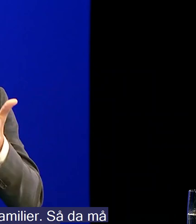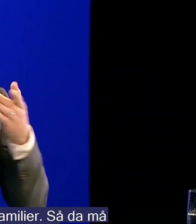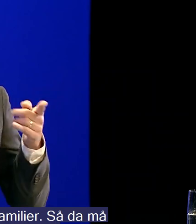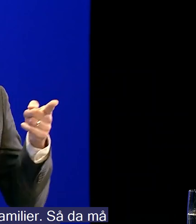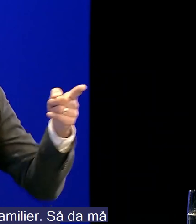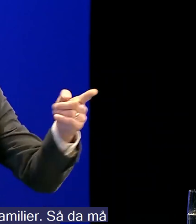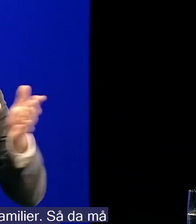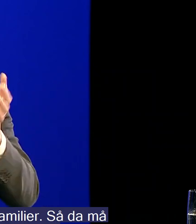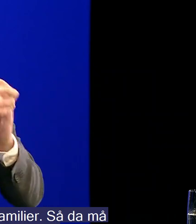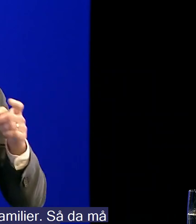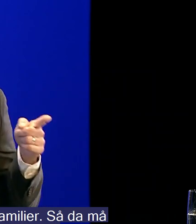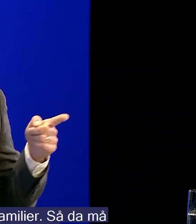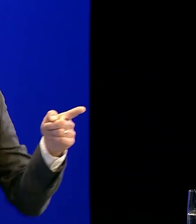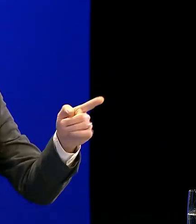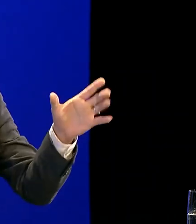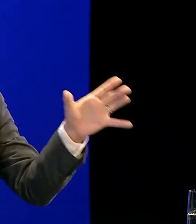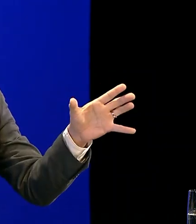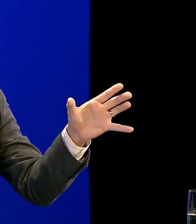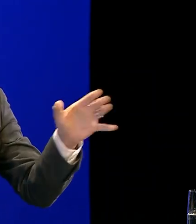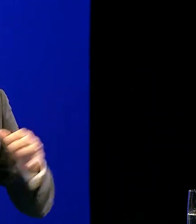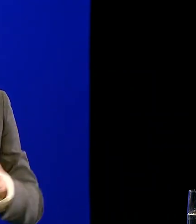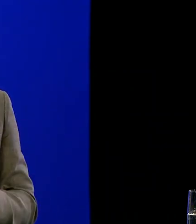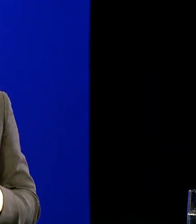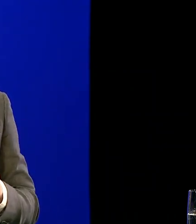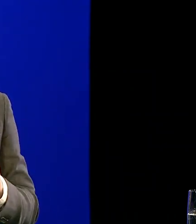og barn som må lære seg språket parallelt.